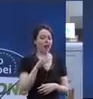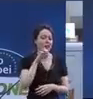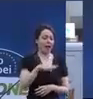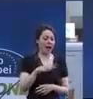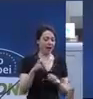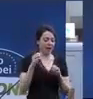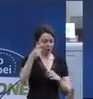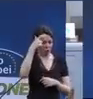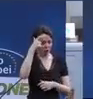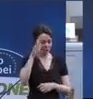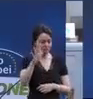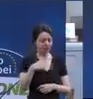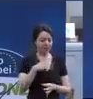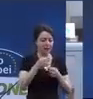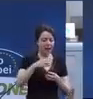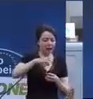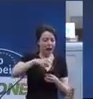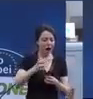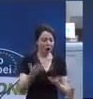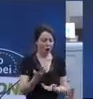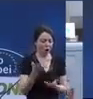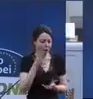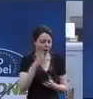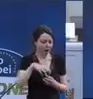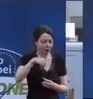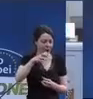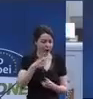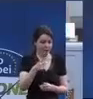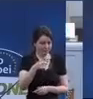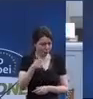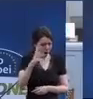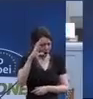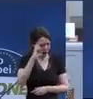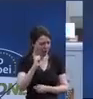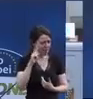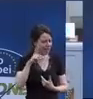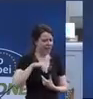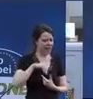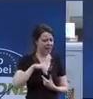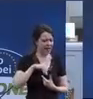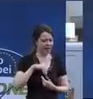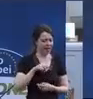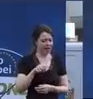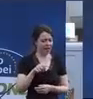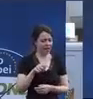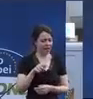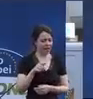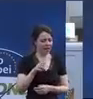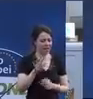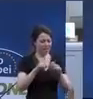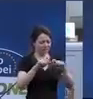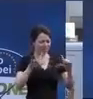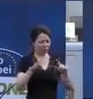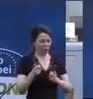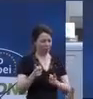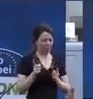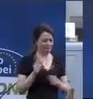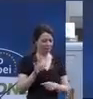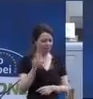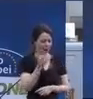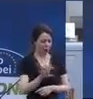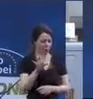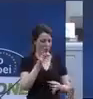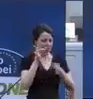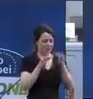spiegare come aprire una bottiglietta Ma voi vi rendete conto che il video sulla difesa europea che